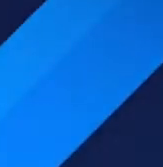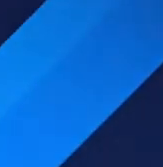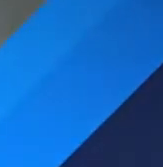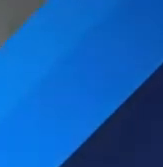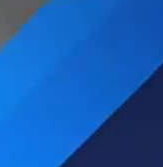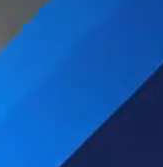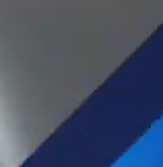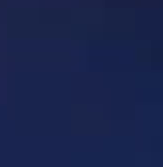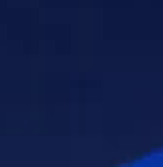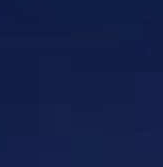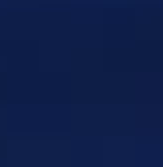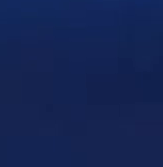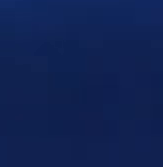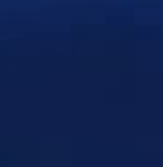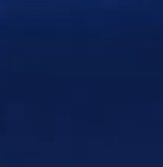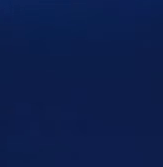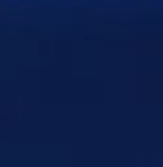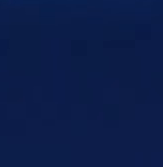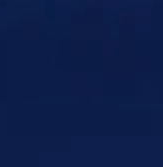으 으